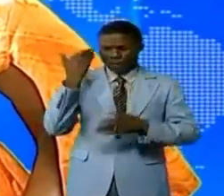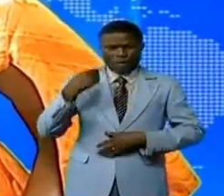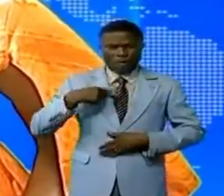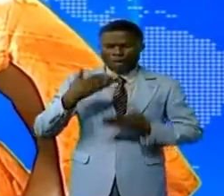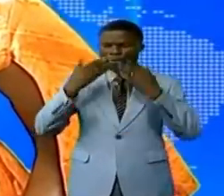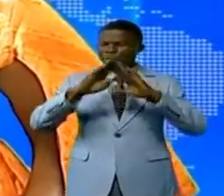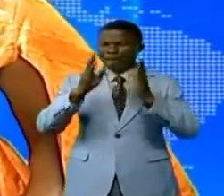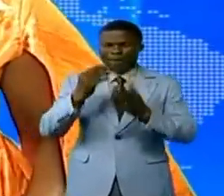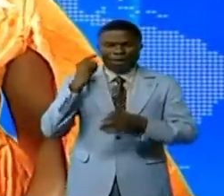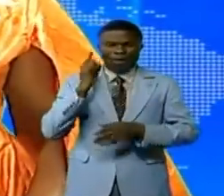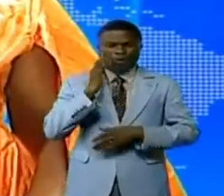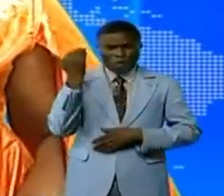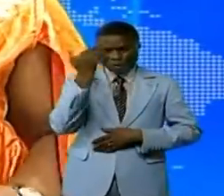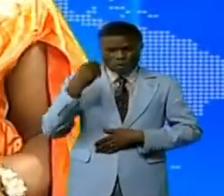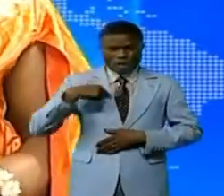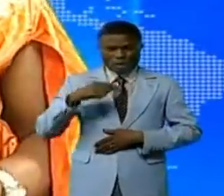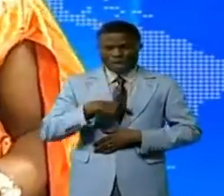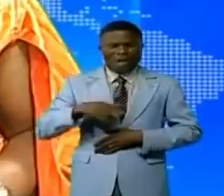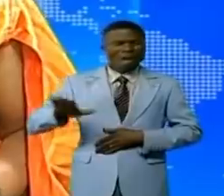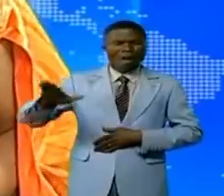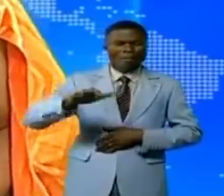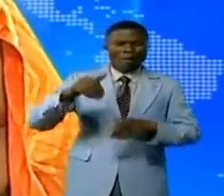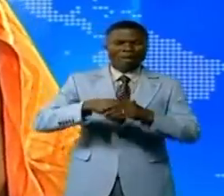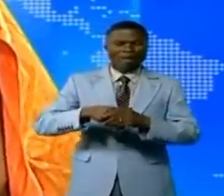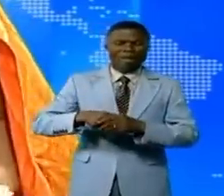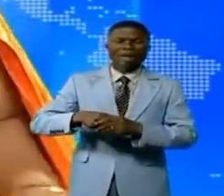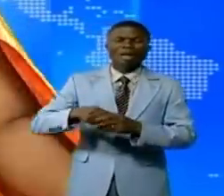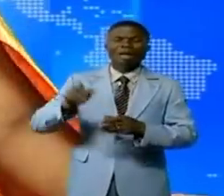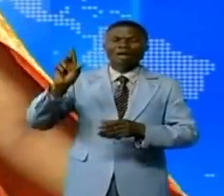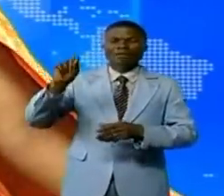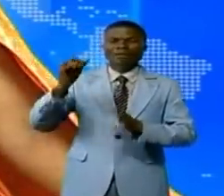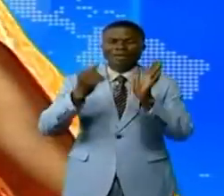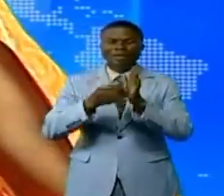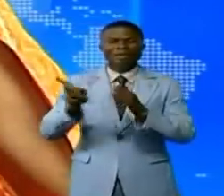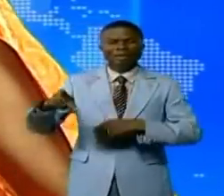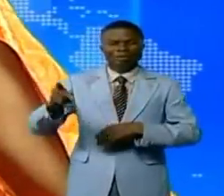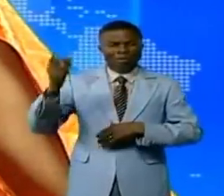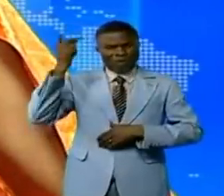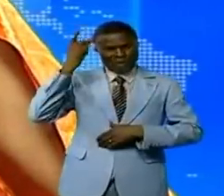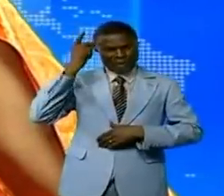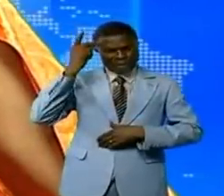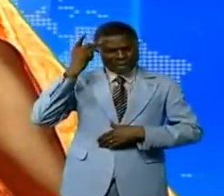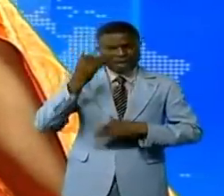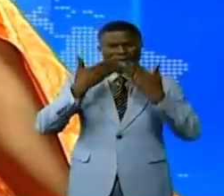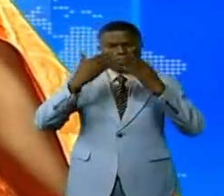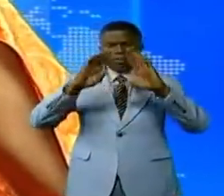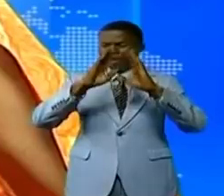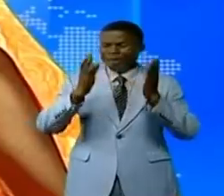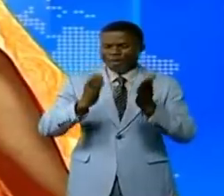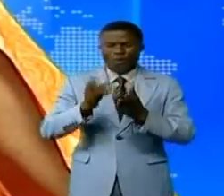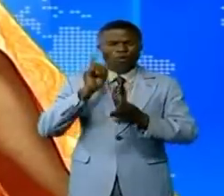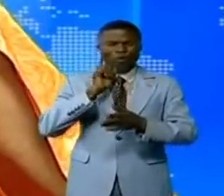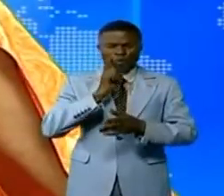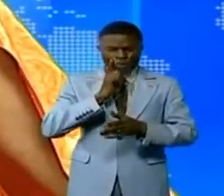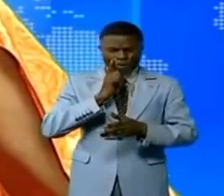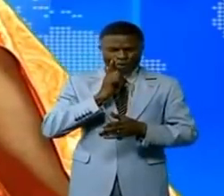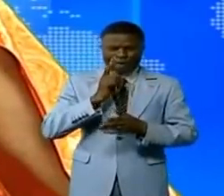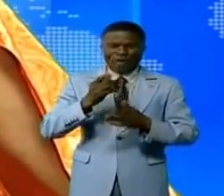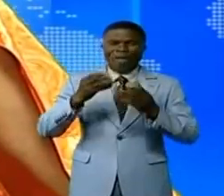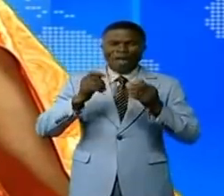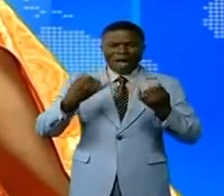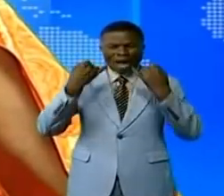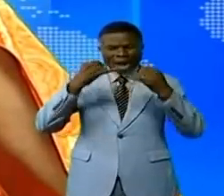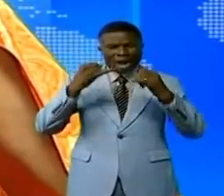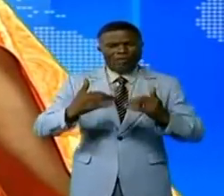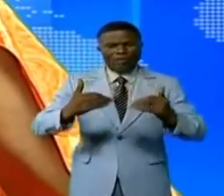vous qui nous suivez à Boende, dans la province de la Tchouapa et partout ailleurs sur satellite. Vous êtes sur les RTNC, l'actualité